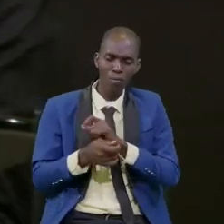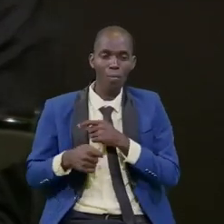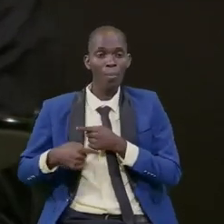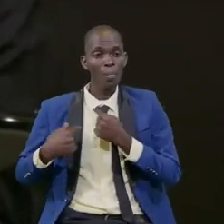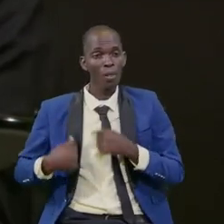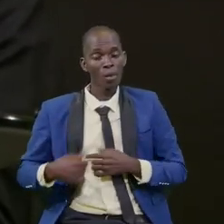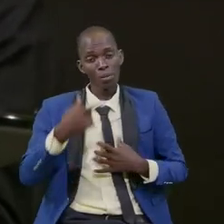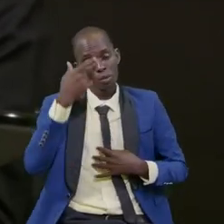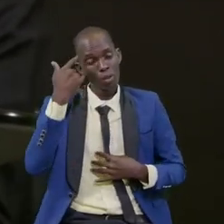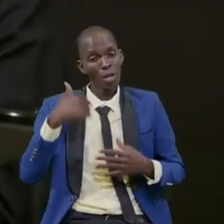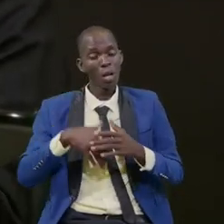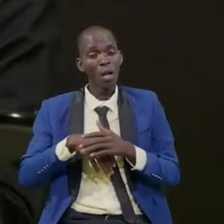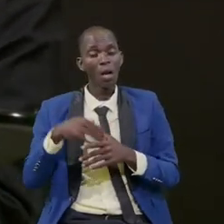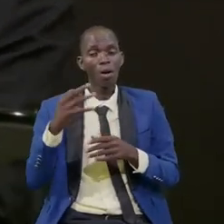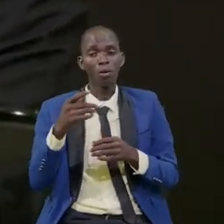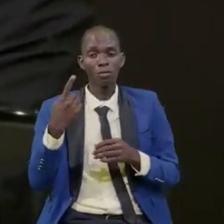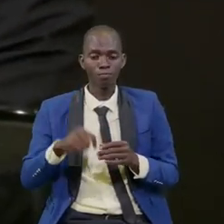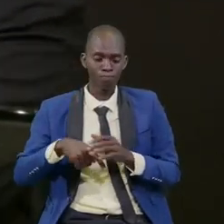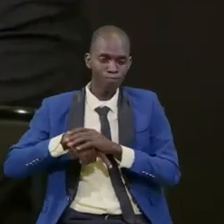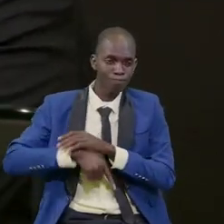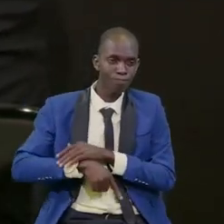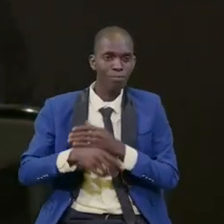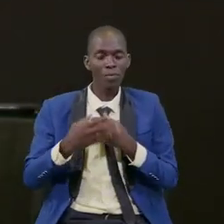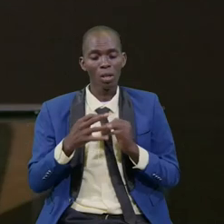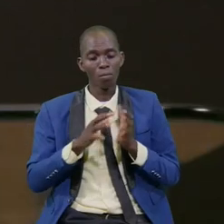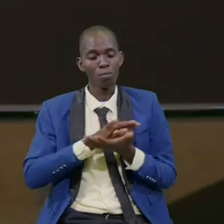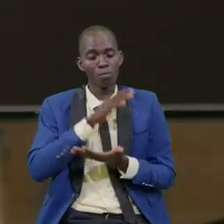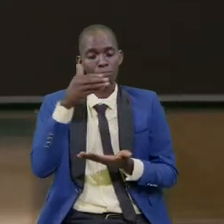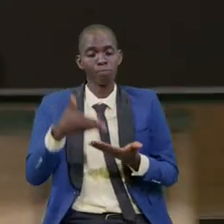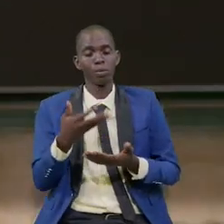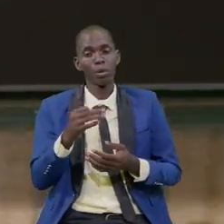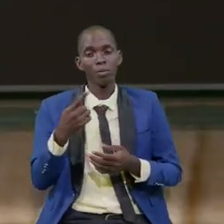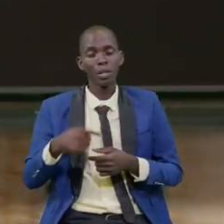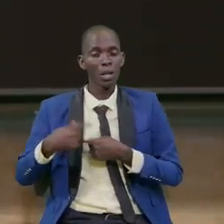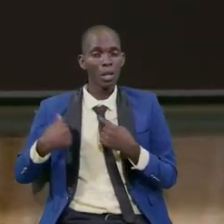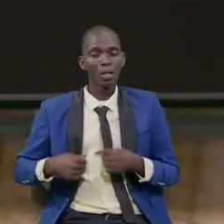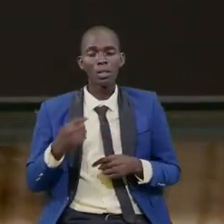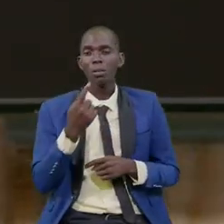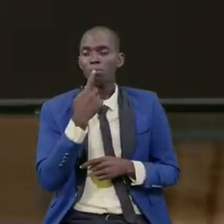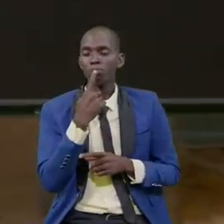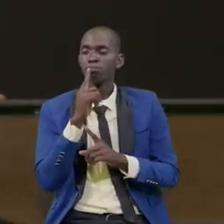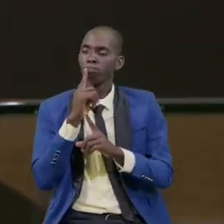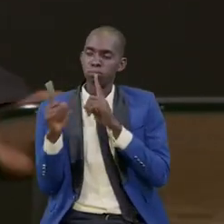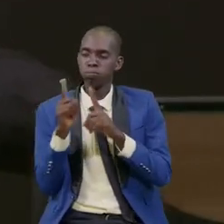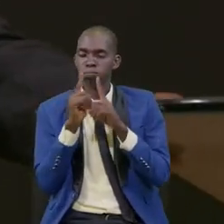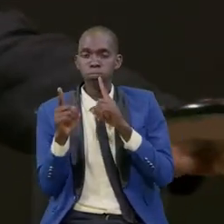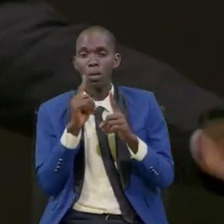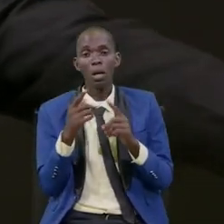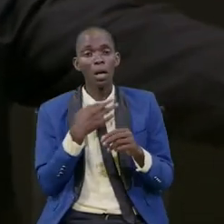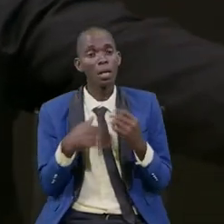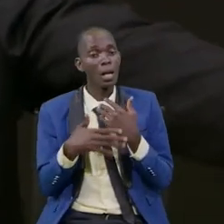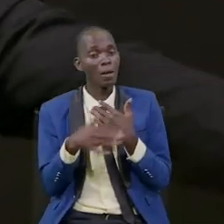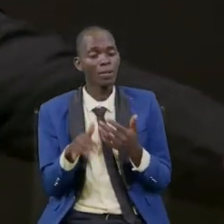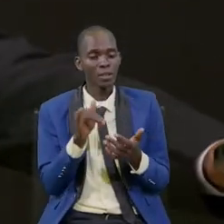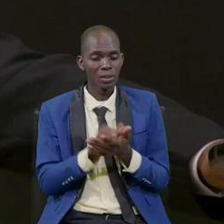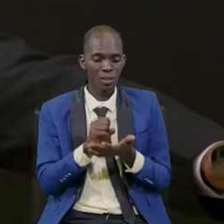cœur? Et c'est de l'abondance de la bouche que c'est l'abondance du cœur que la